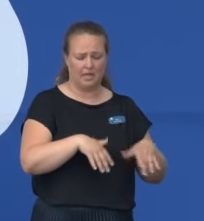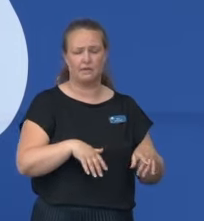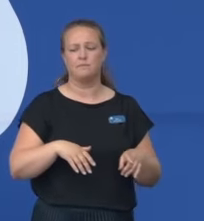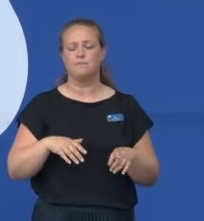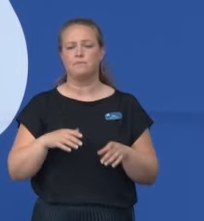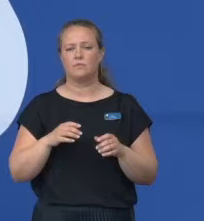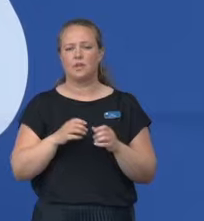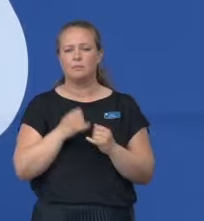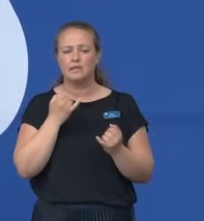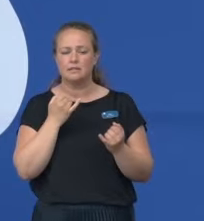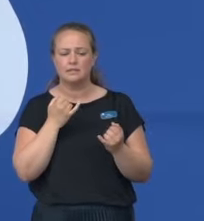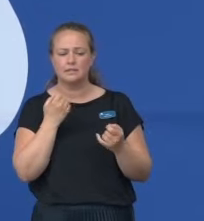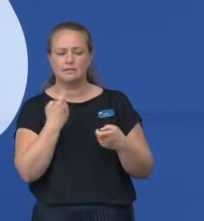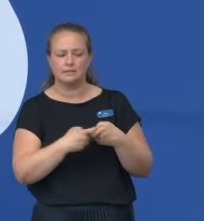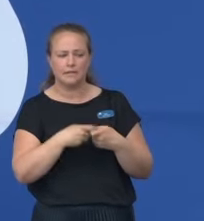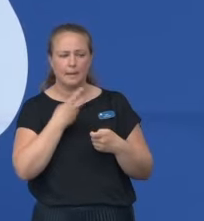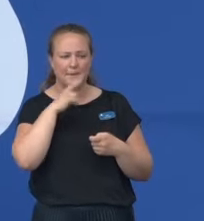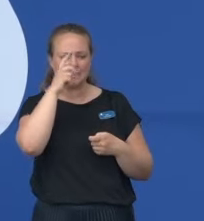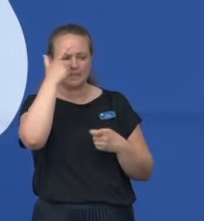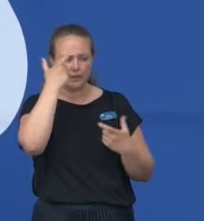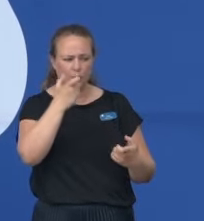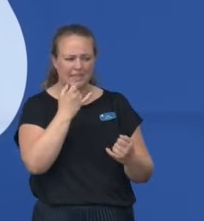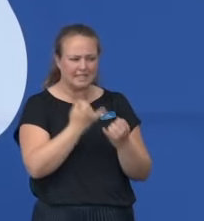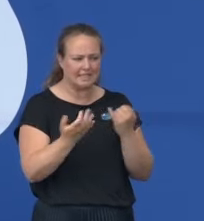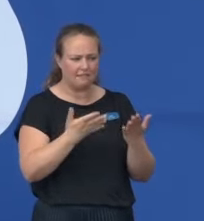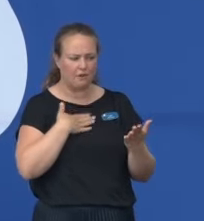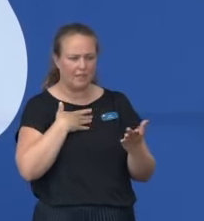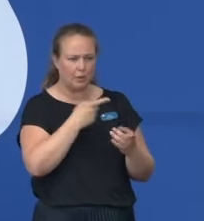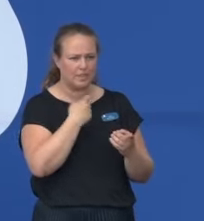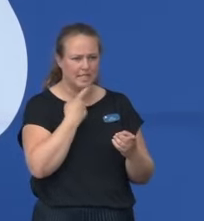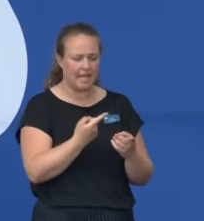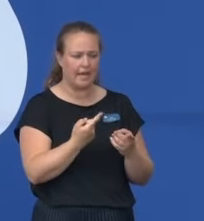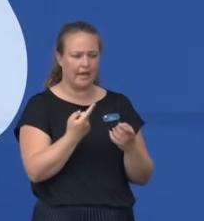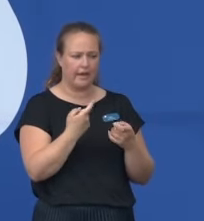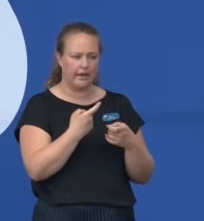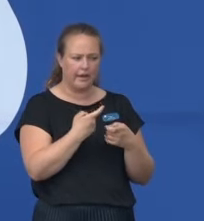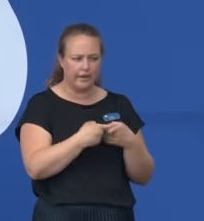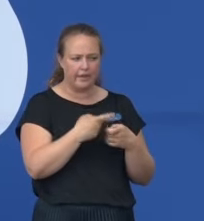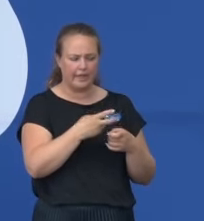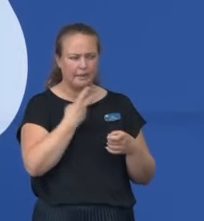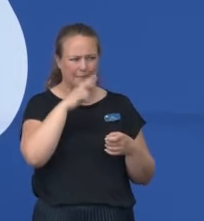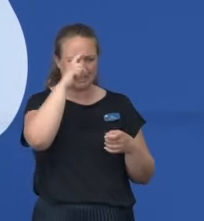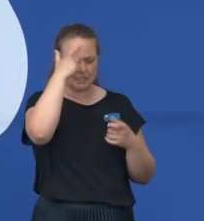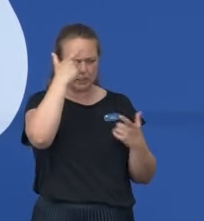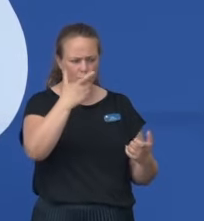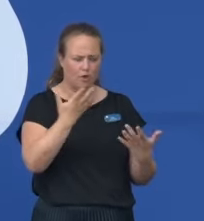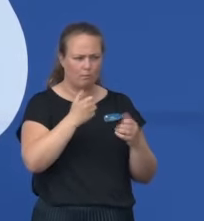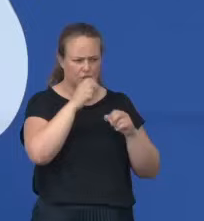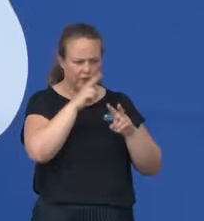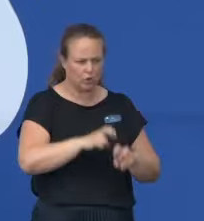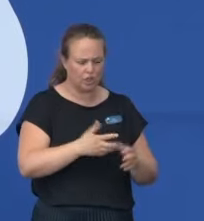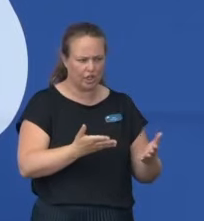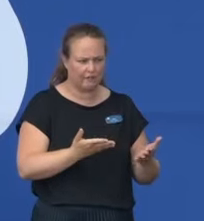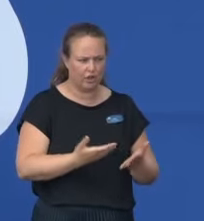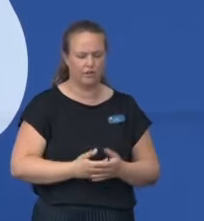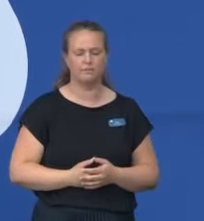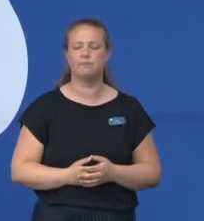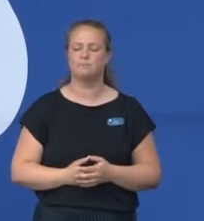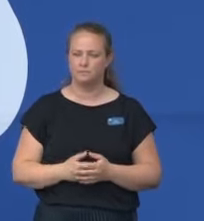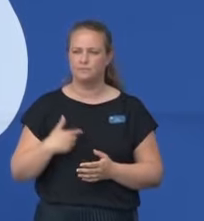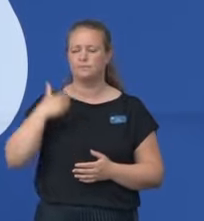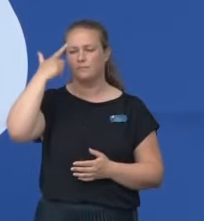just misstrobiten innan vi går vidare. Vad tror ni är en viktig grogrund för misstron att undersöka? Jag tror